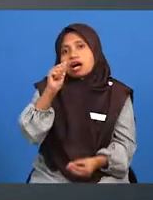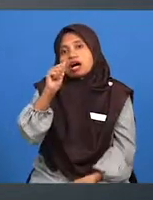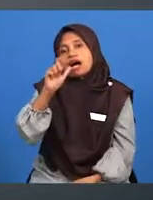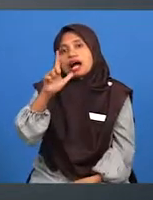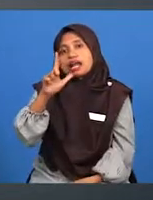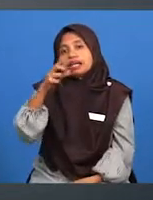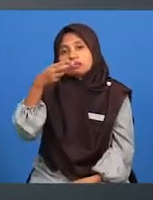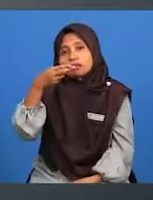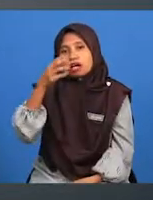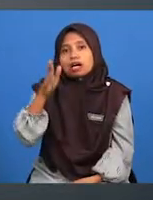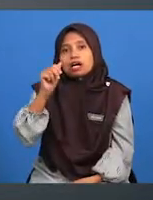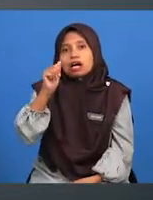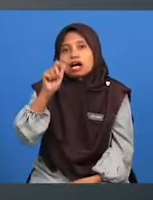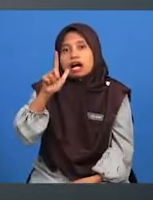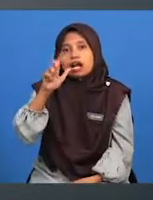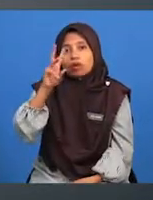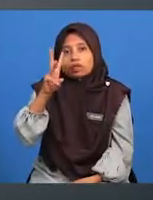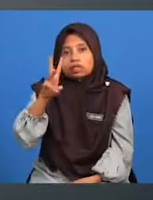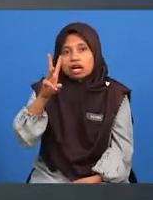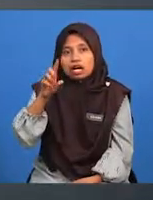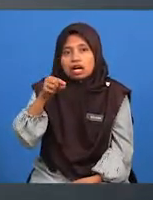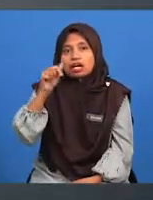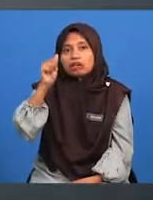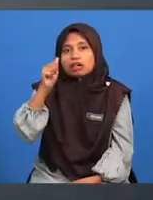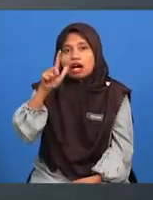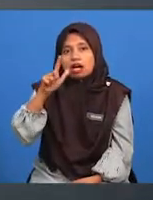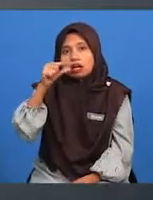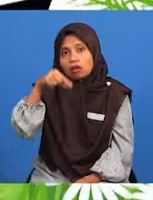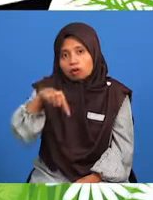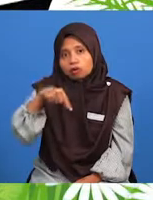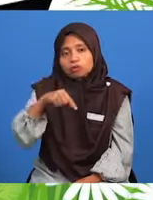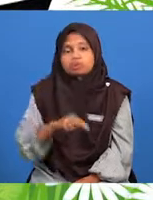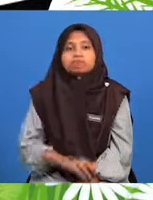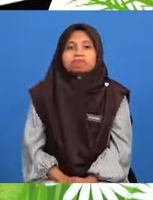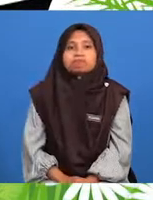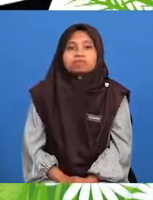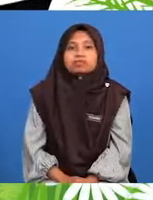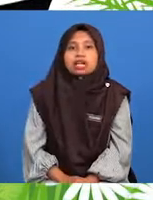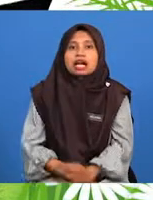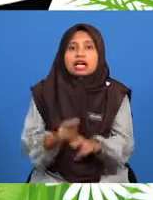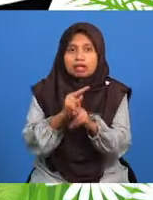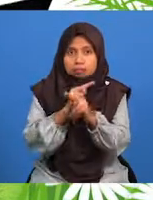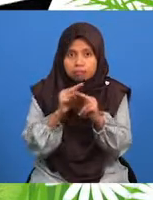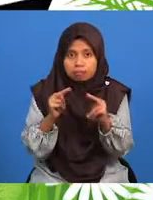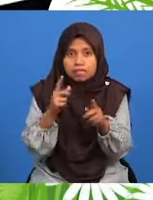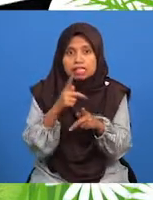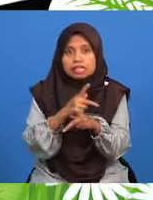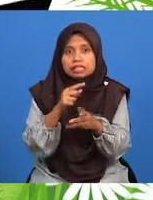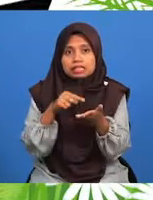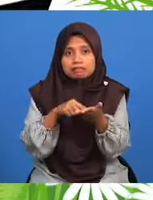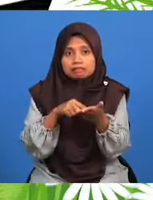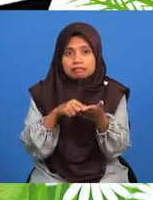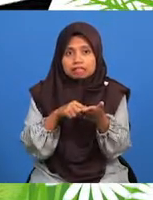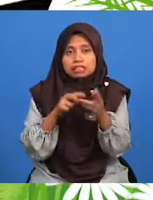Al-Wadi'ah, Al-Qardu, Al-Kafalah dan Ar-Rohnu. Namun pada sesi kali ini,